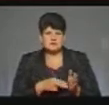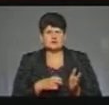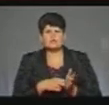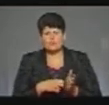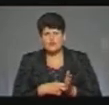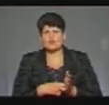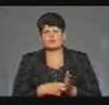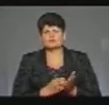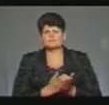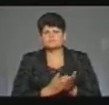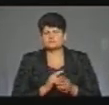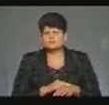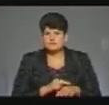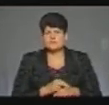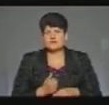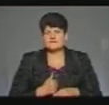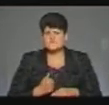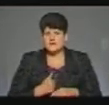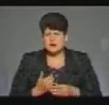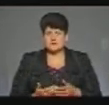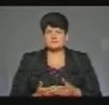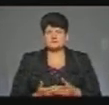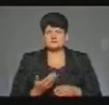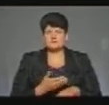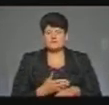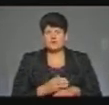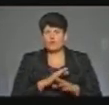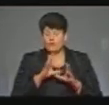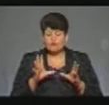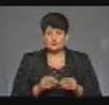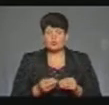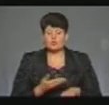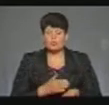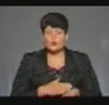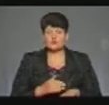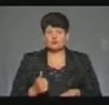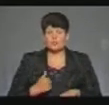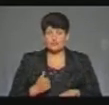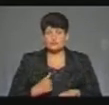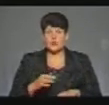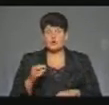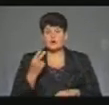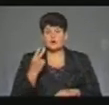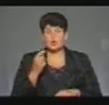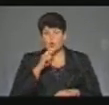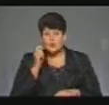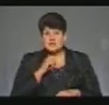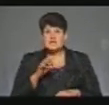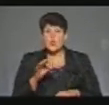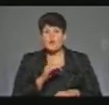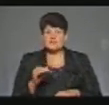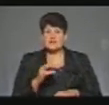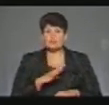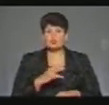до служби поліції, в армії, в польському війську українських офіцерів було два. І то за особистою домовленістю